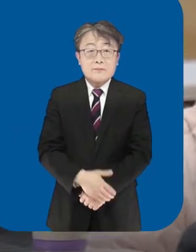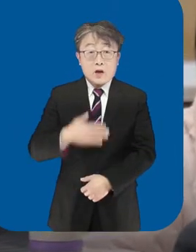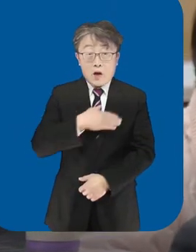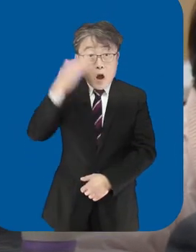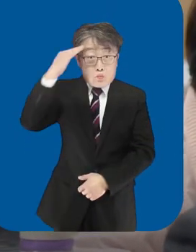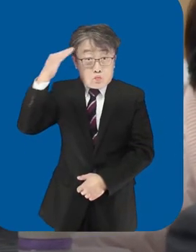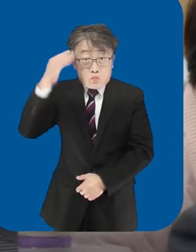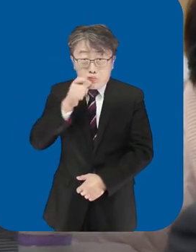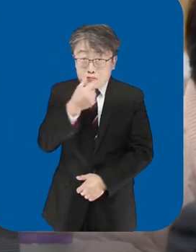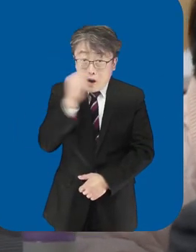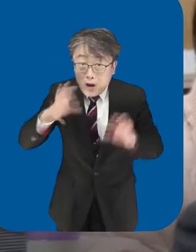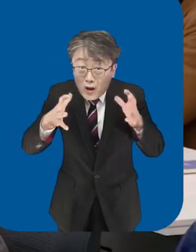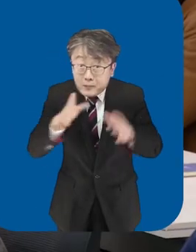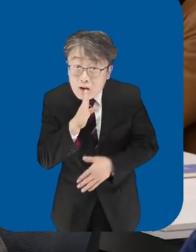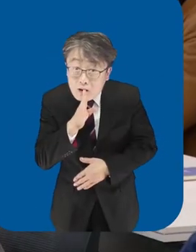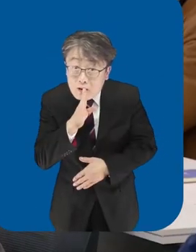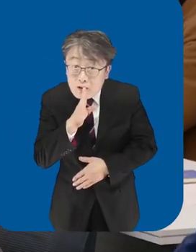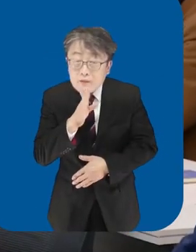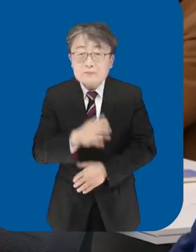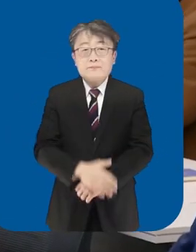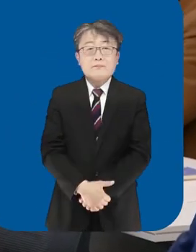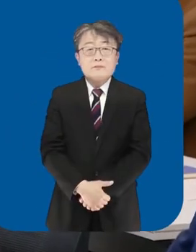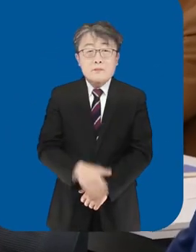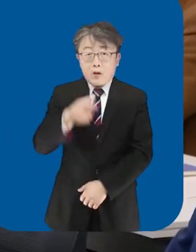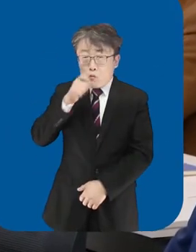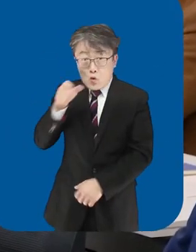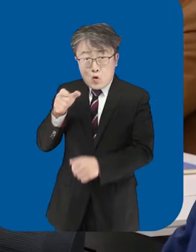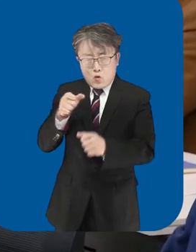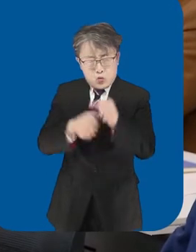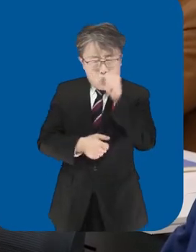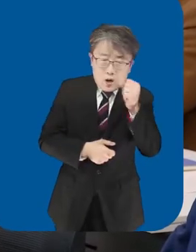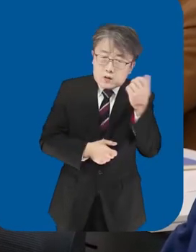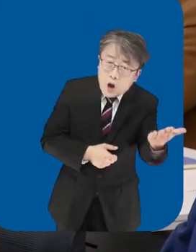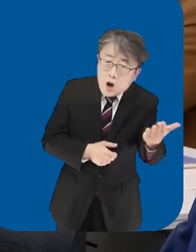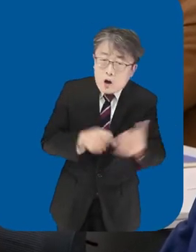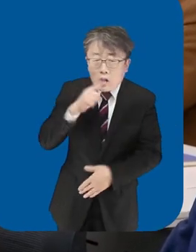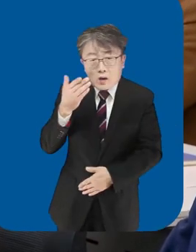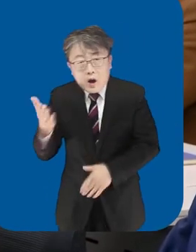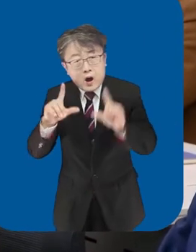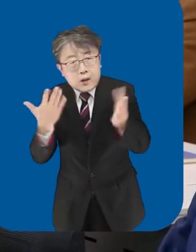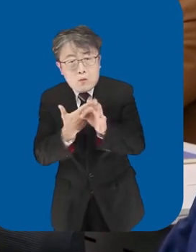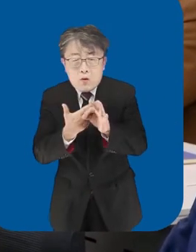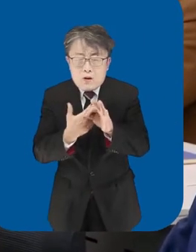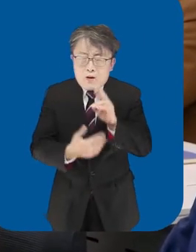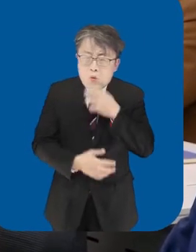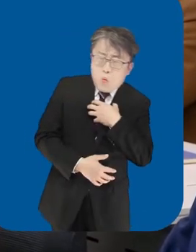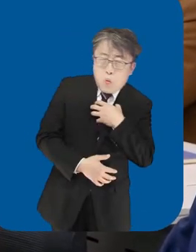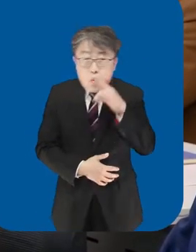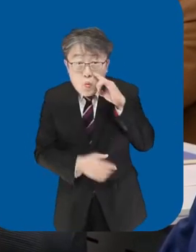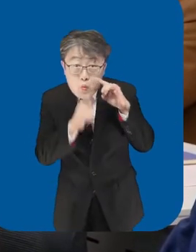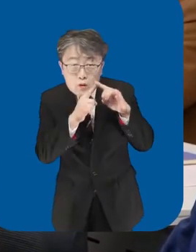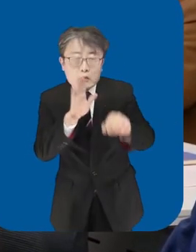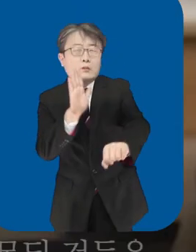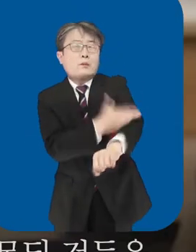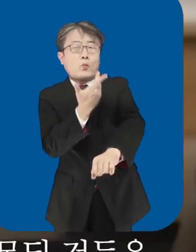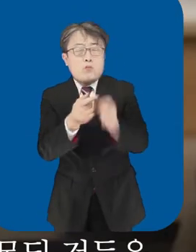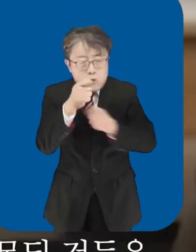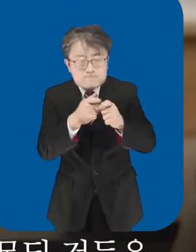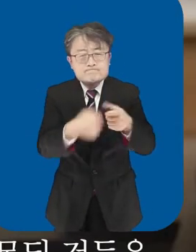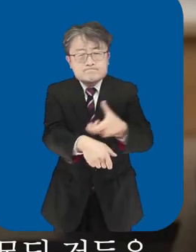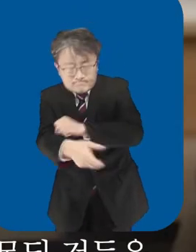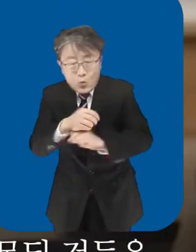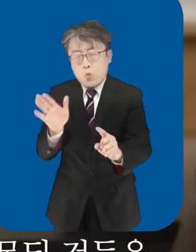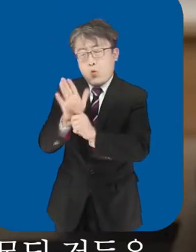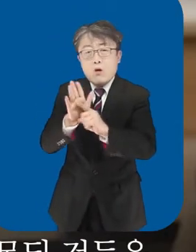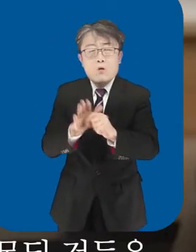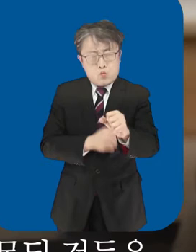우리나라가 물 부족 국가 맞죠? 질이 좋아지는지 좀 나빠지는지 아니면 얼마나 심각한지 그게 좀 궁금합니다. 잘못된